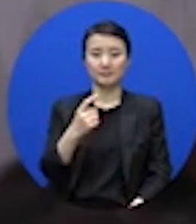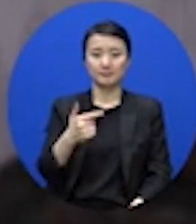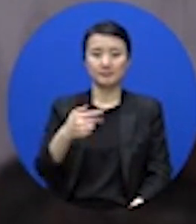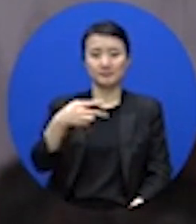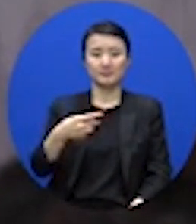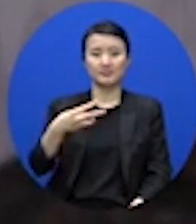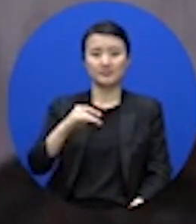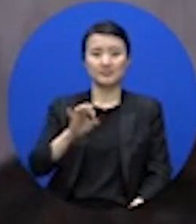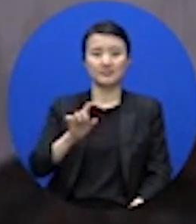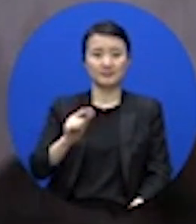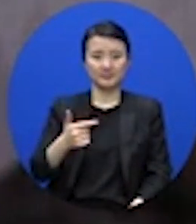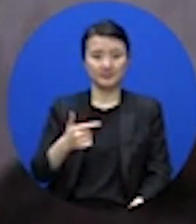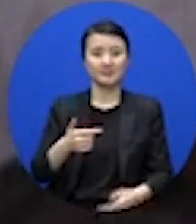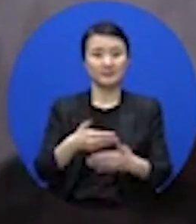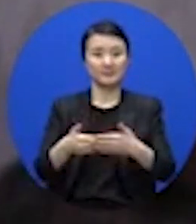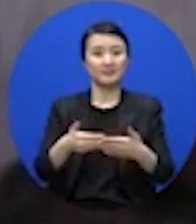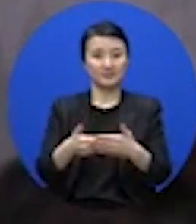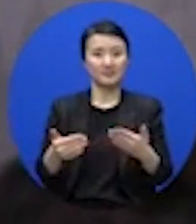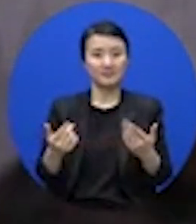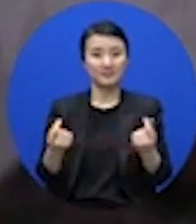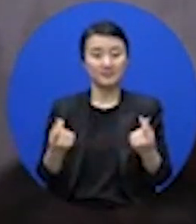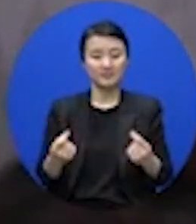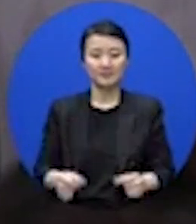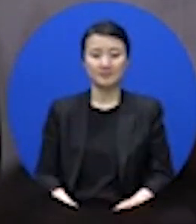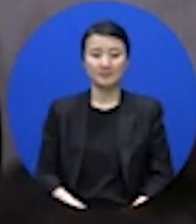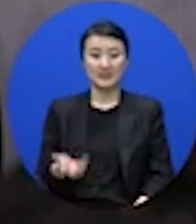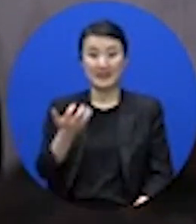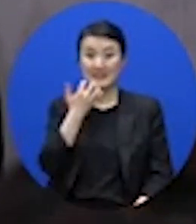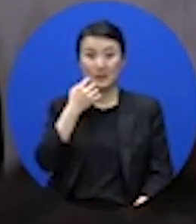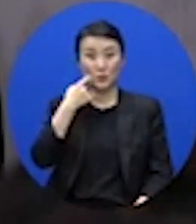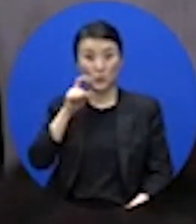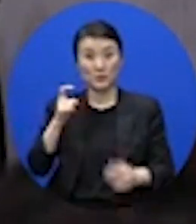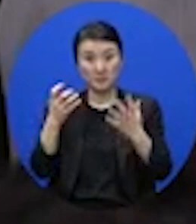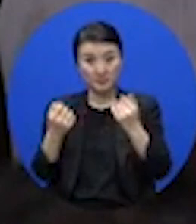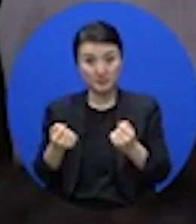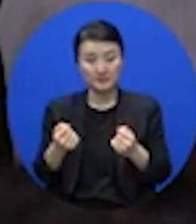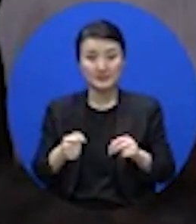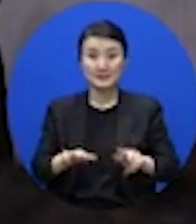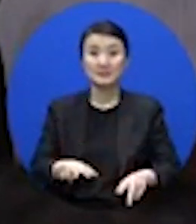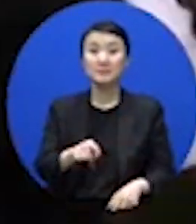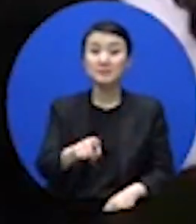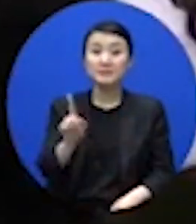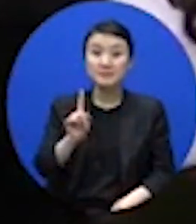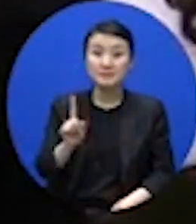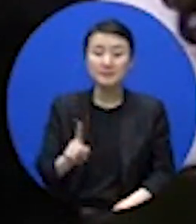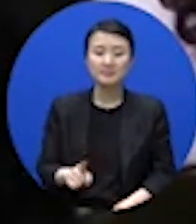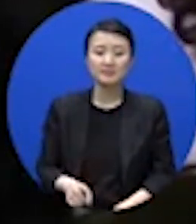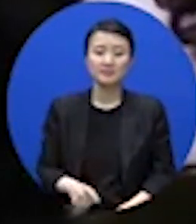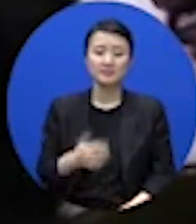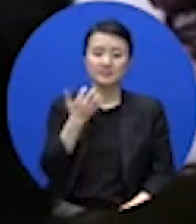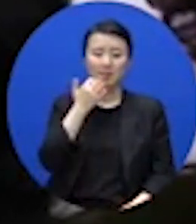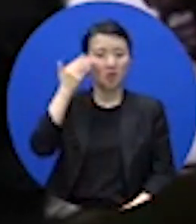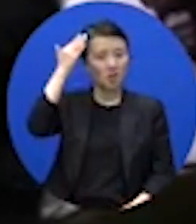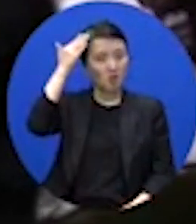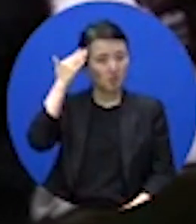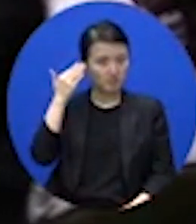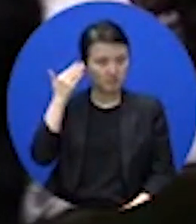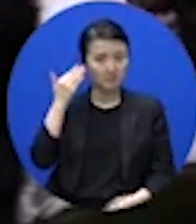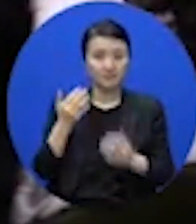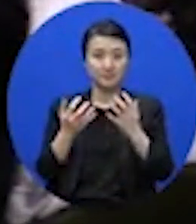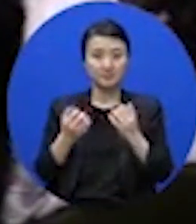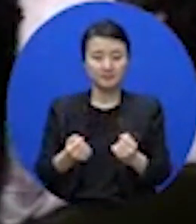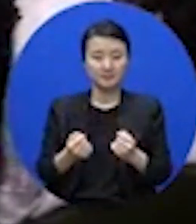작품이죠. 예, 조금 느낌 다르죠. 아까 노란색을 많이 썼잖아요. 근데 이번에는 어떻게요? 검정색을